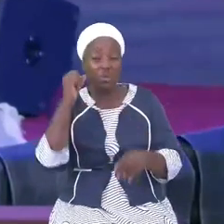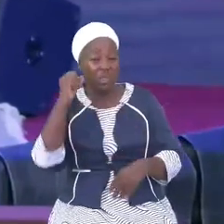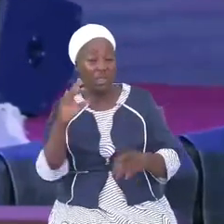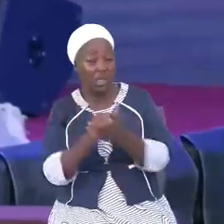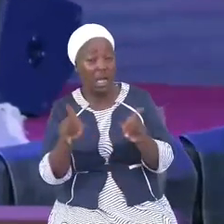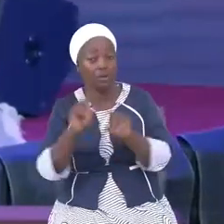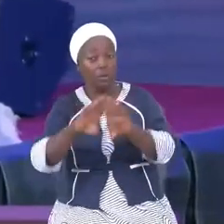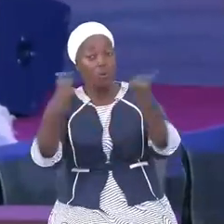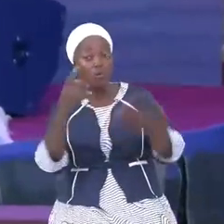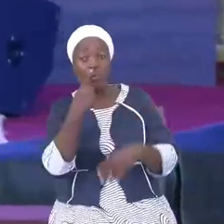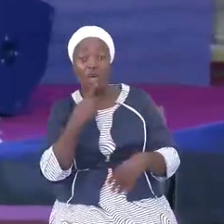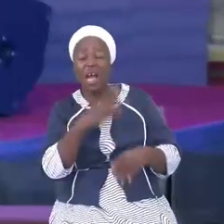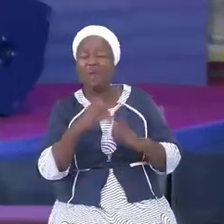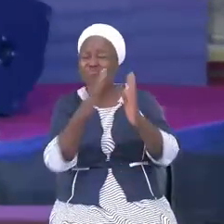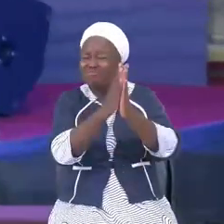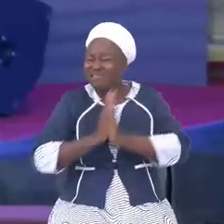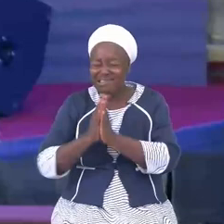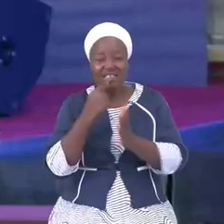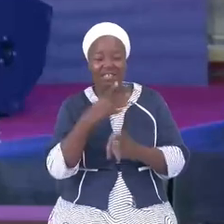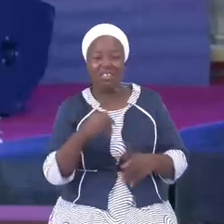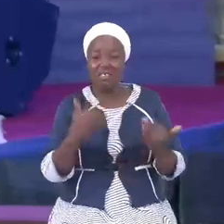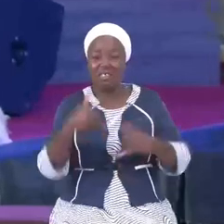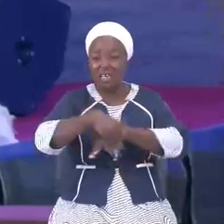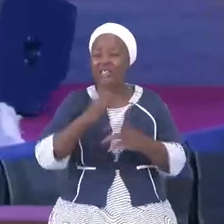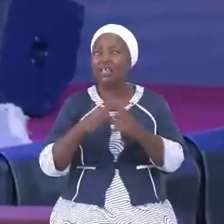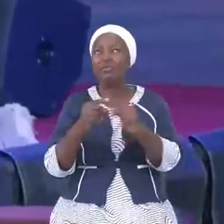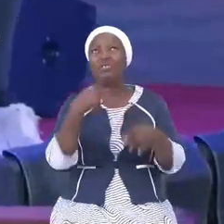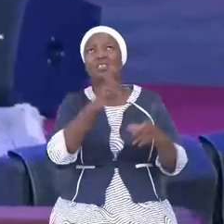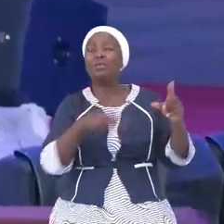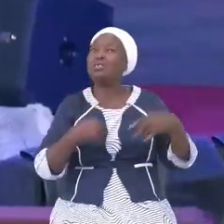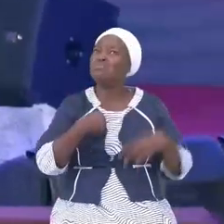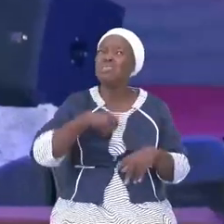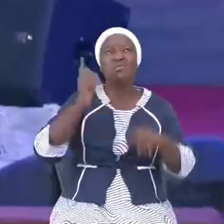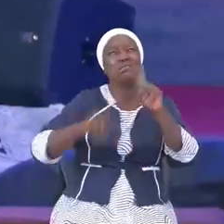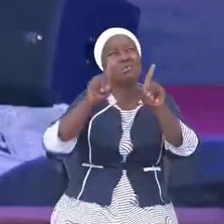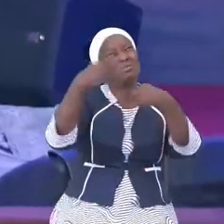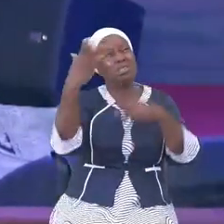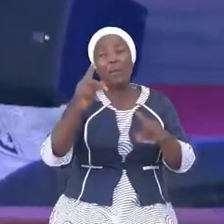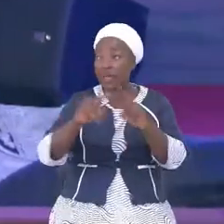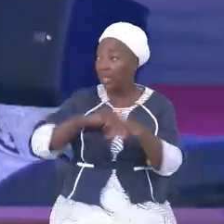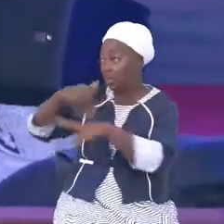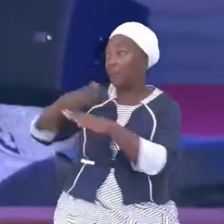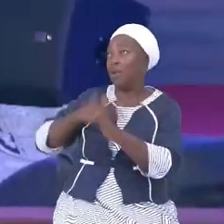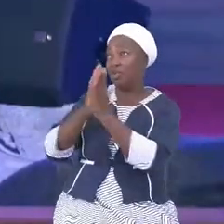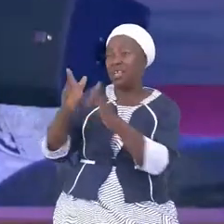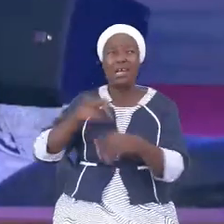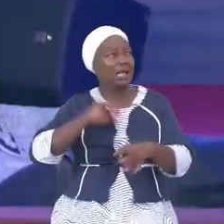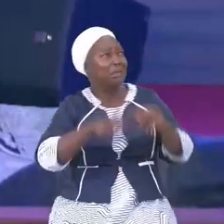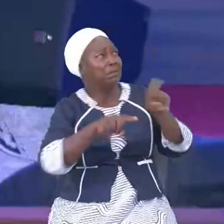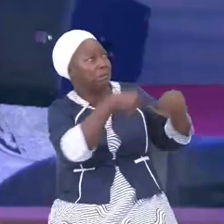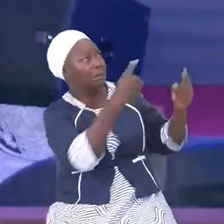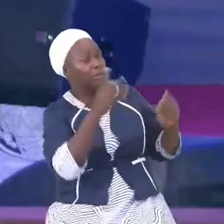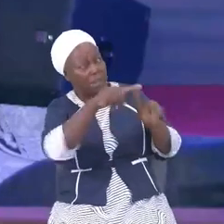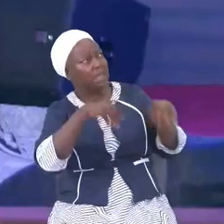quand vous priez, et quand vous parlez au Seigneur, je ne peux pas aller là-bas, j'envoie ma prière là-bas, je ne peux pas aller en haut là-bas, j'envoie ma